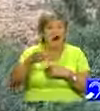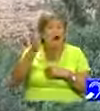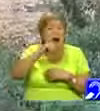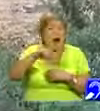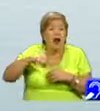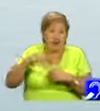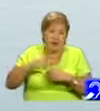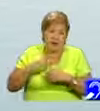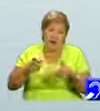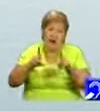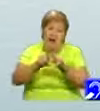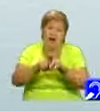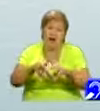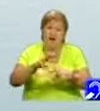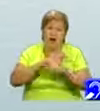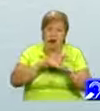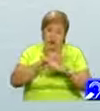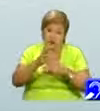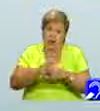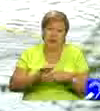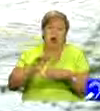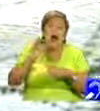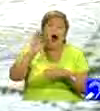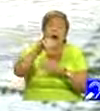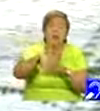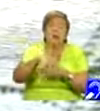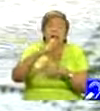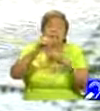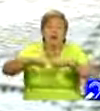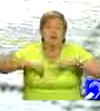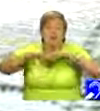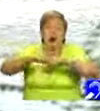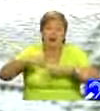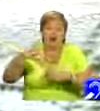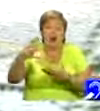alt tânăr. După ce a căzut din barca în care se plimba, a fost luat de curenți și nu s-a mai putut salva.